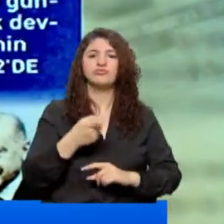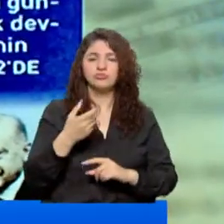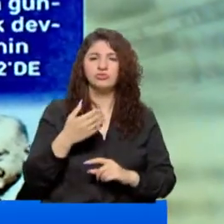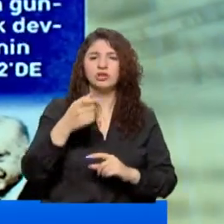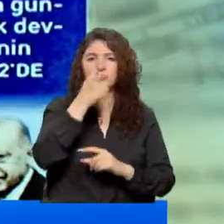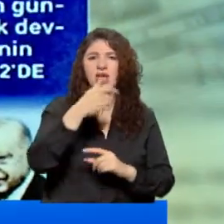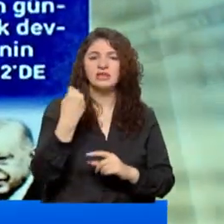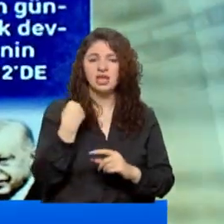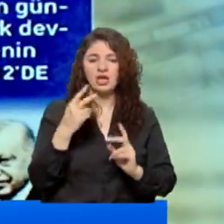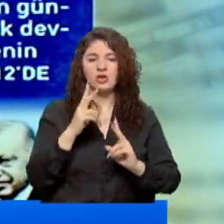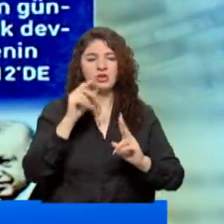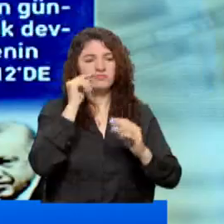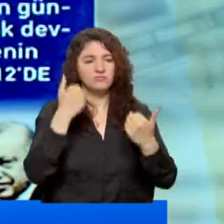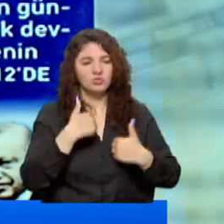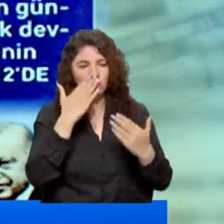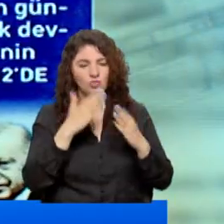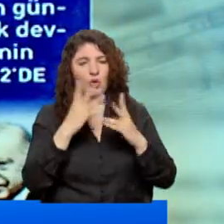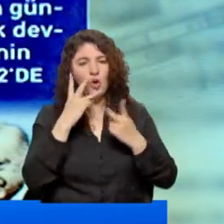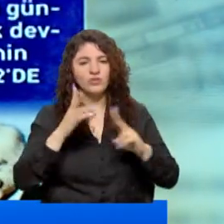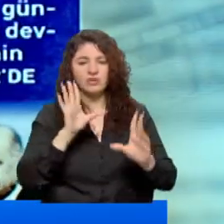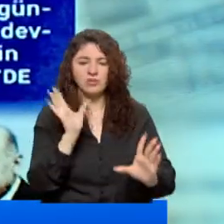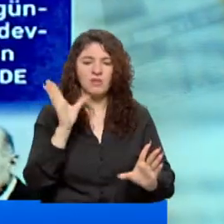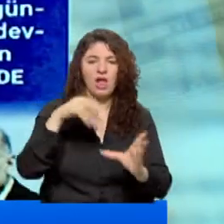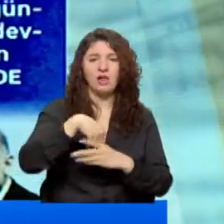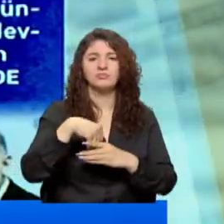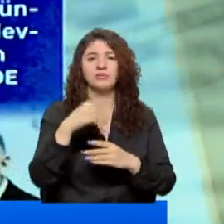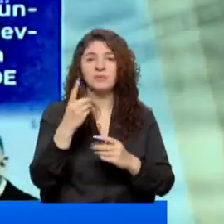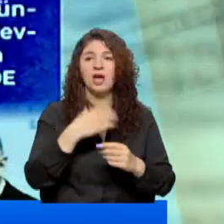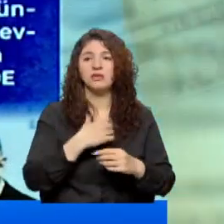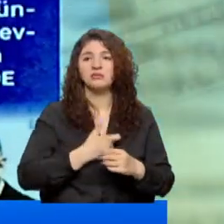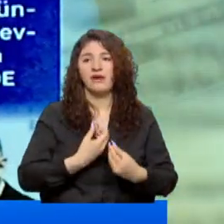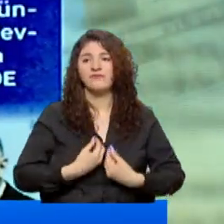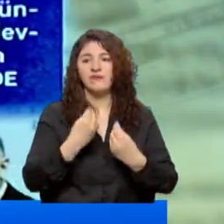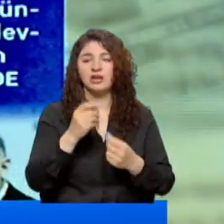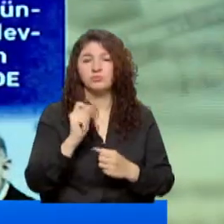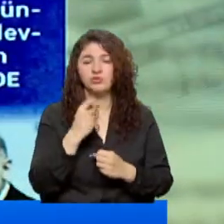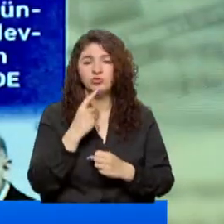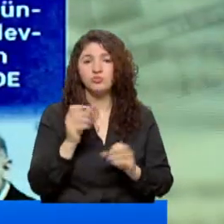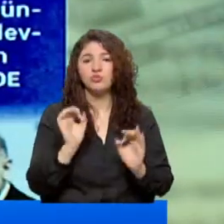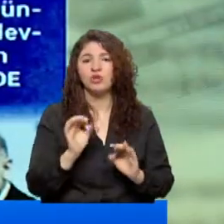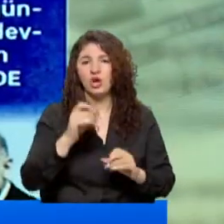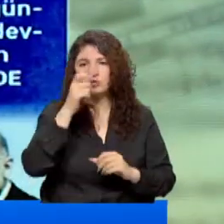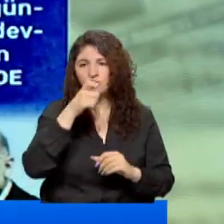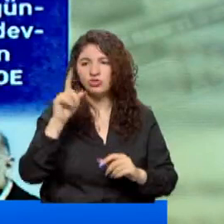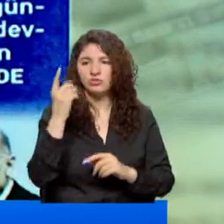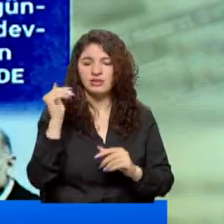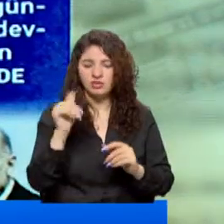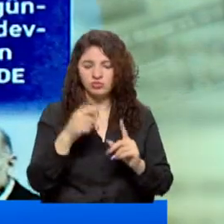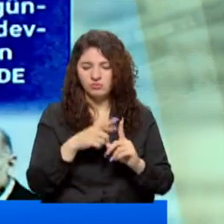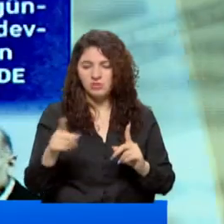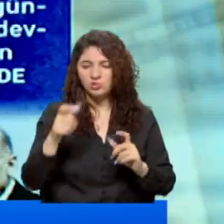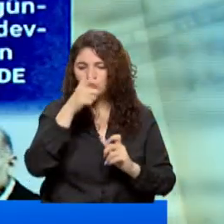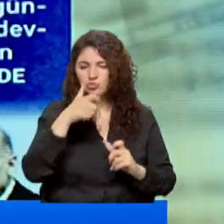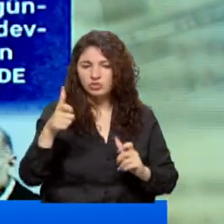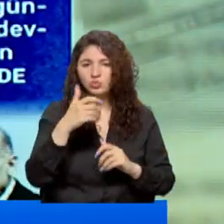ülkemizi yeni sivil özgürlükçü ve kuşatıcı bir anayasaya mutlaka kavuşturacağız diyor ülke yönetimine Geldiğim günden